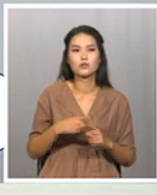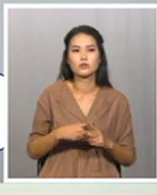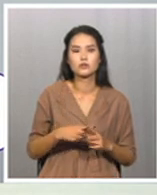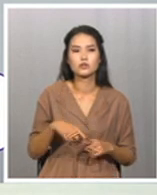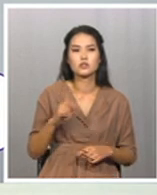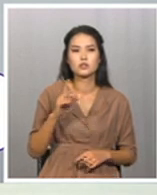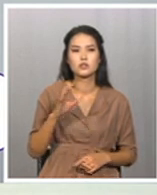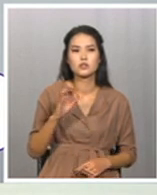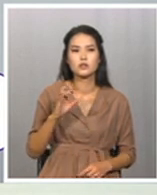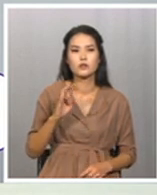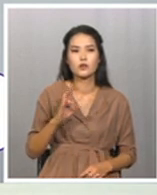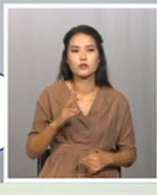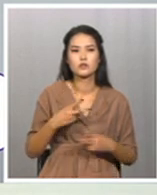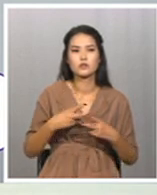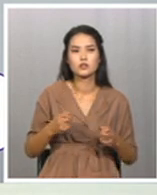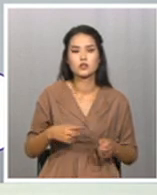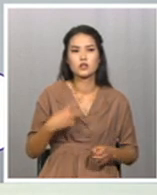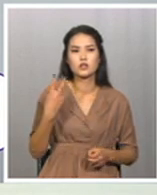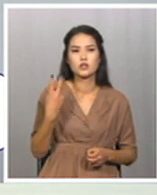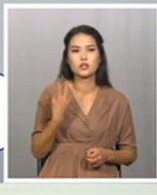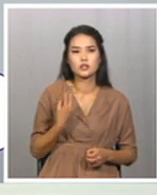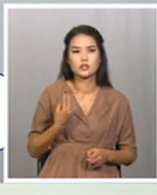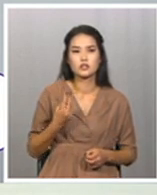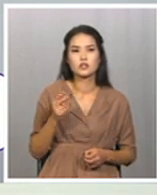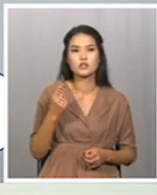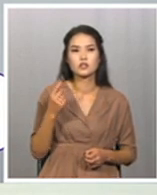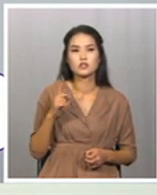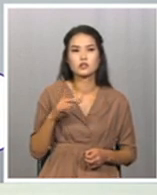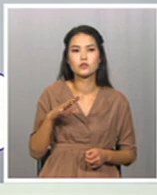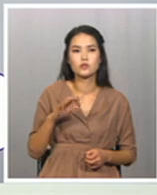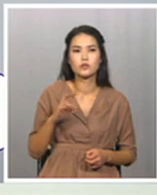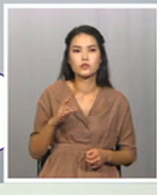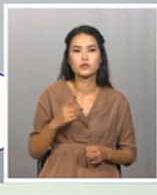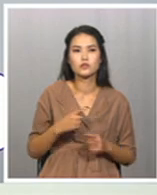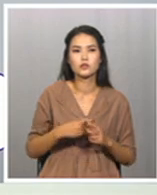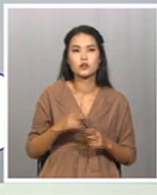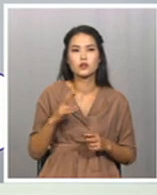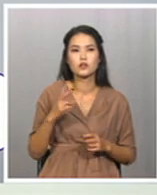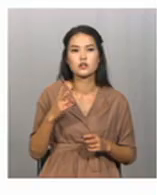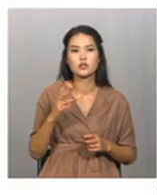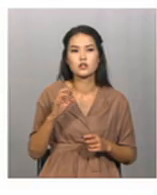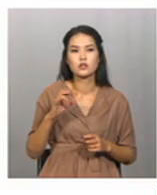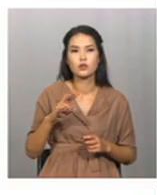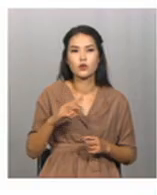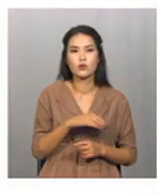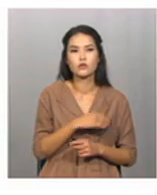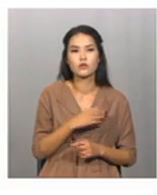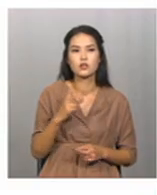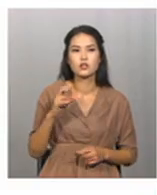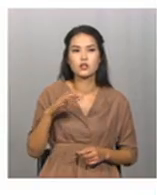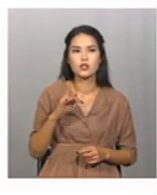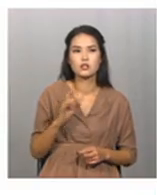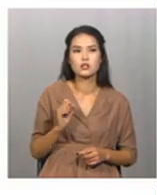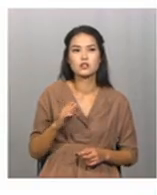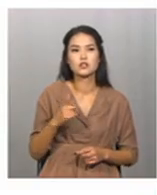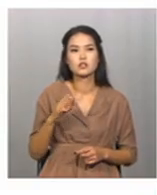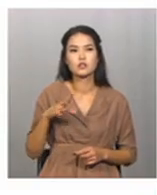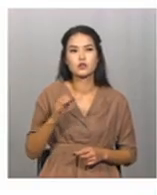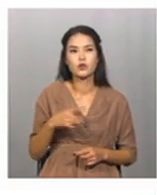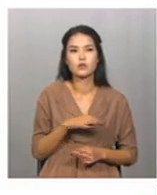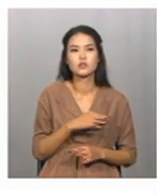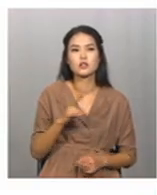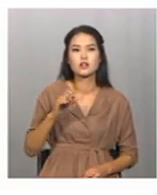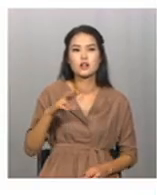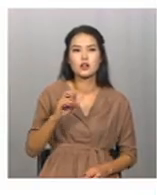натрий гидроксидімен мырыш гидроксиді әрекеттескен кезде натрий цинкаты және су түзіліп тұр. Сонымен қатар калий гидроксиді де